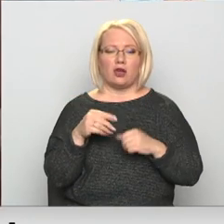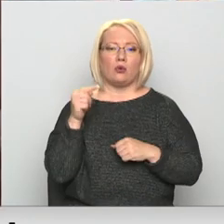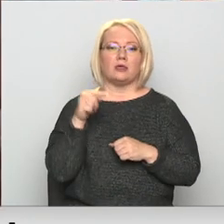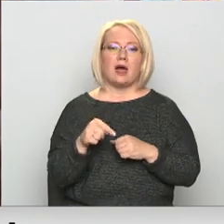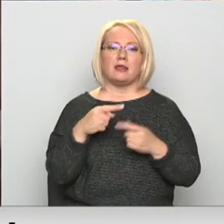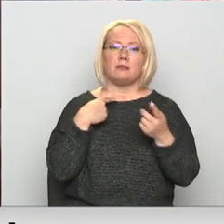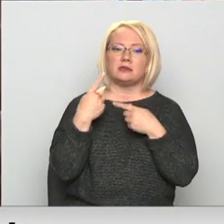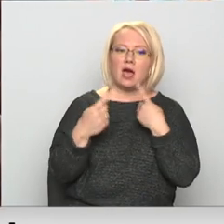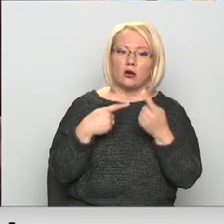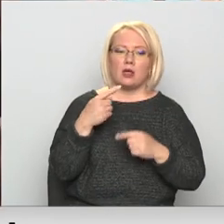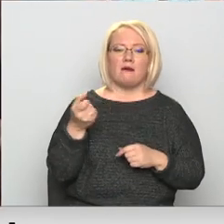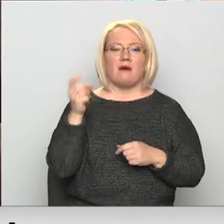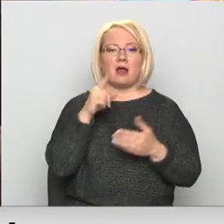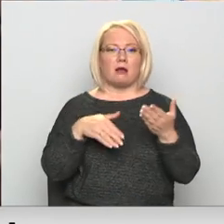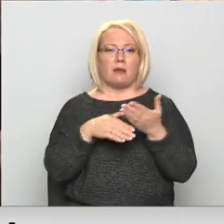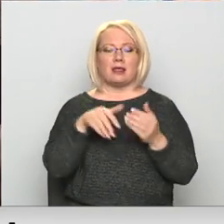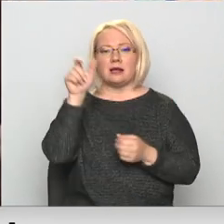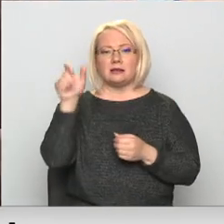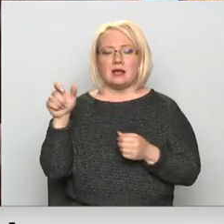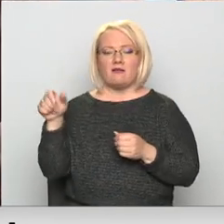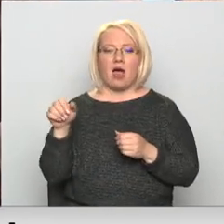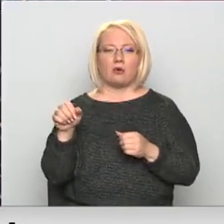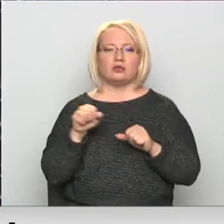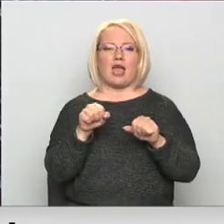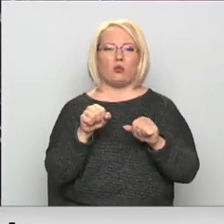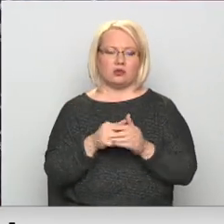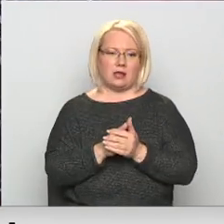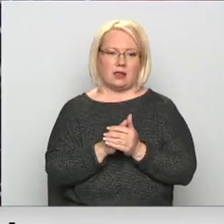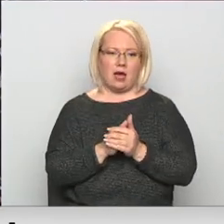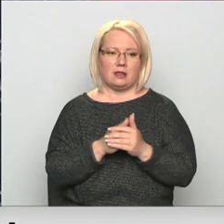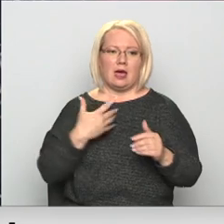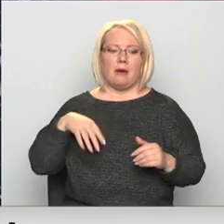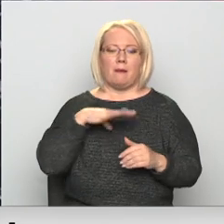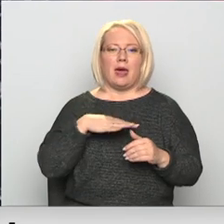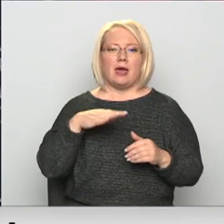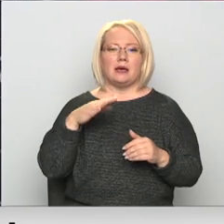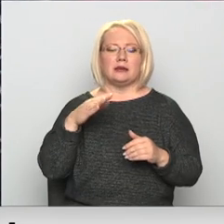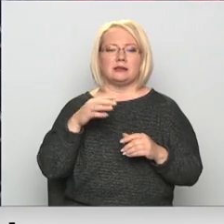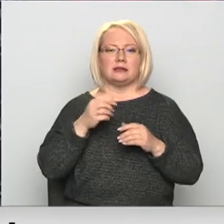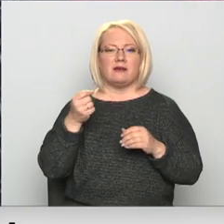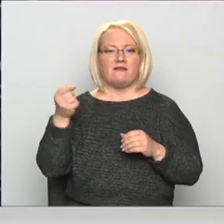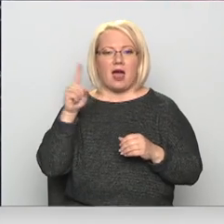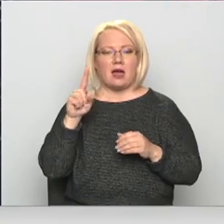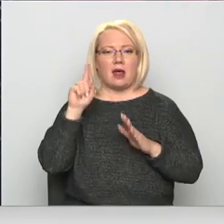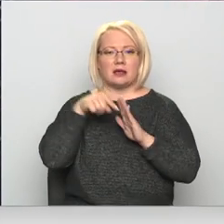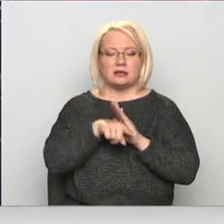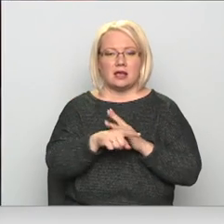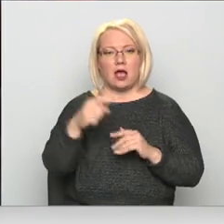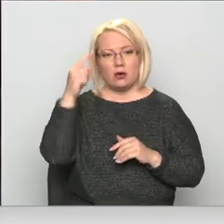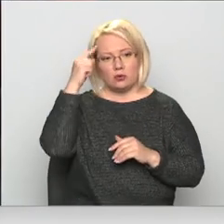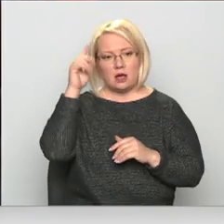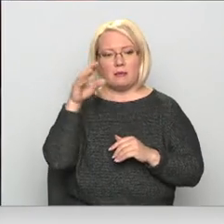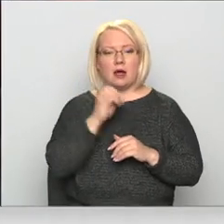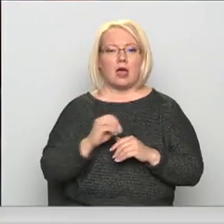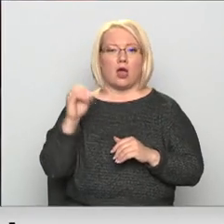tas varētu vairāk palīdzēt cilvēkus iekustināt. Mēs dziļāk, vairāk uzzināsim tieši par Eiropas Savienību un ka